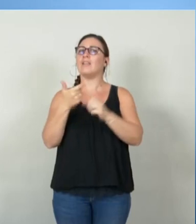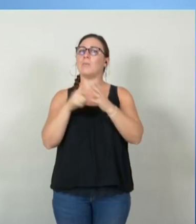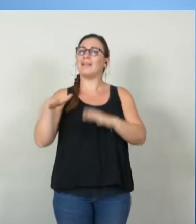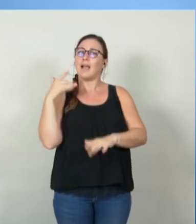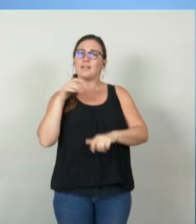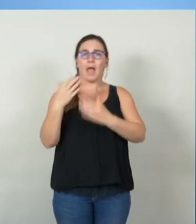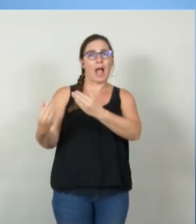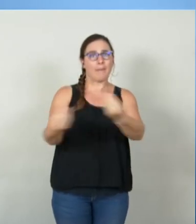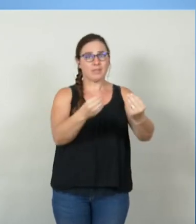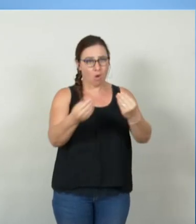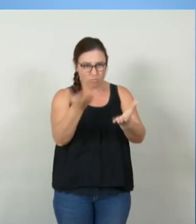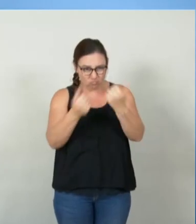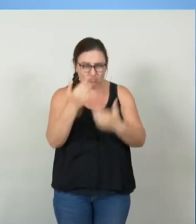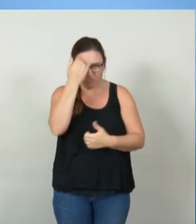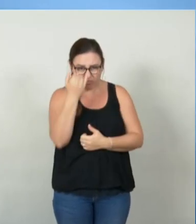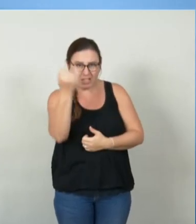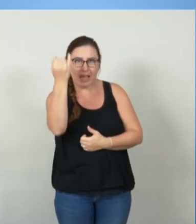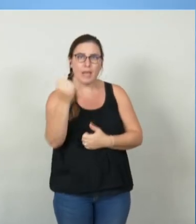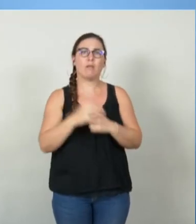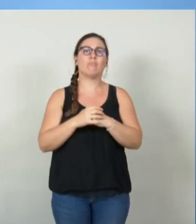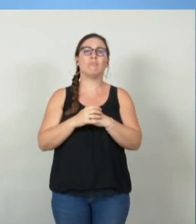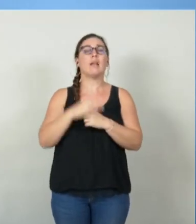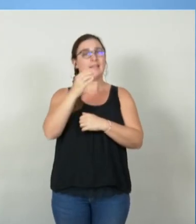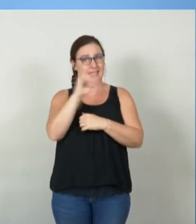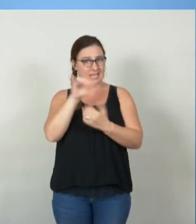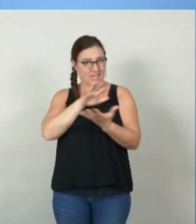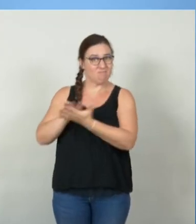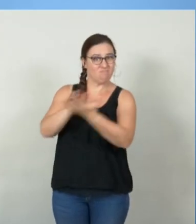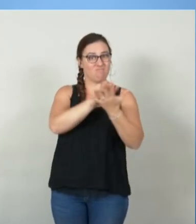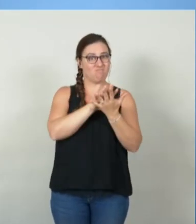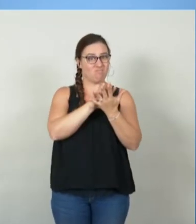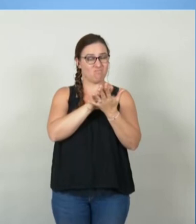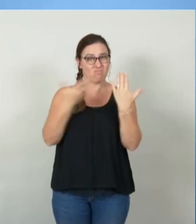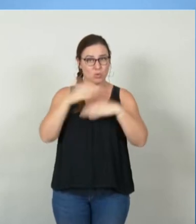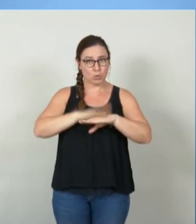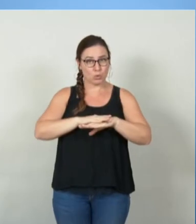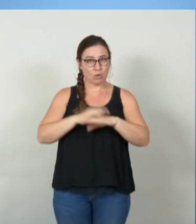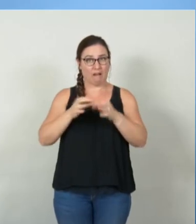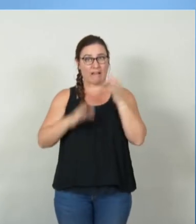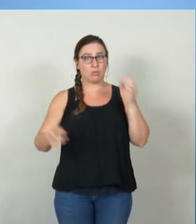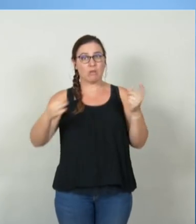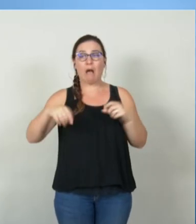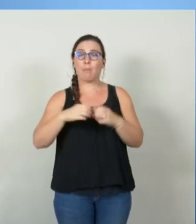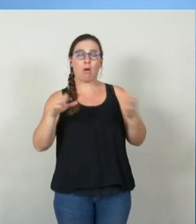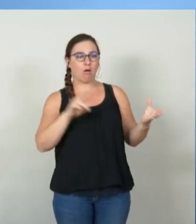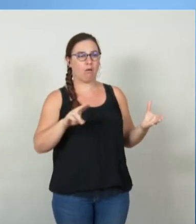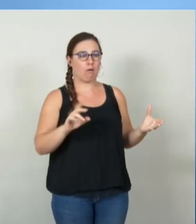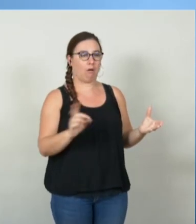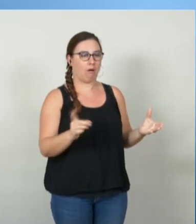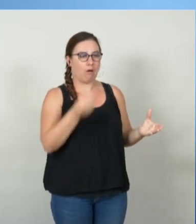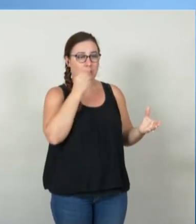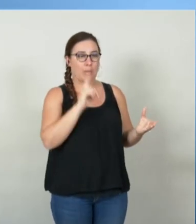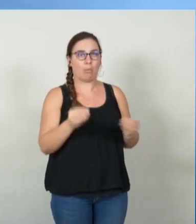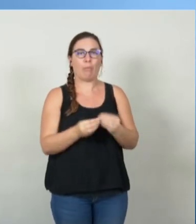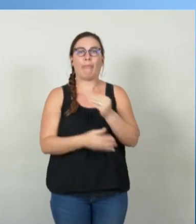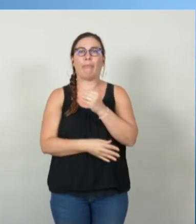invités à donner leurs idées une concertation citoyenne donc mais qui n'a sans doute pas donné les résultats attendus à l'époque car si j'en crois ce